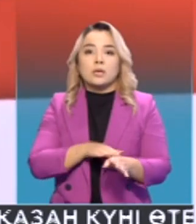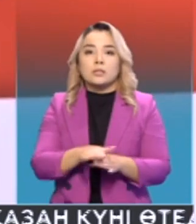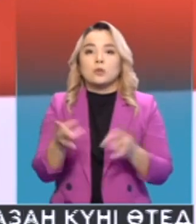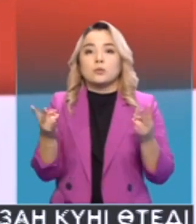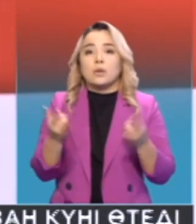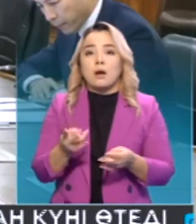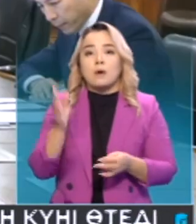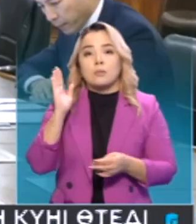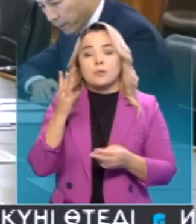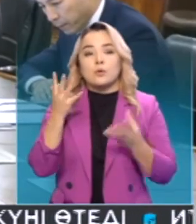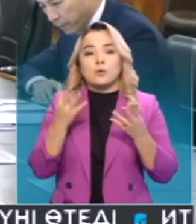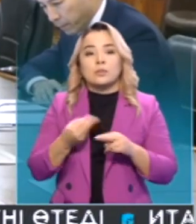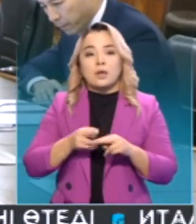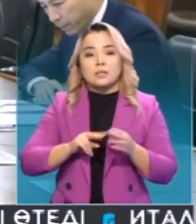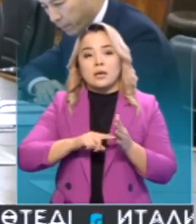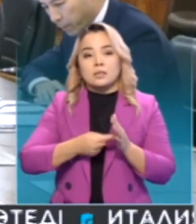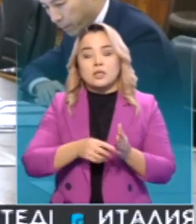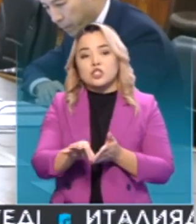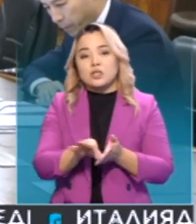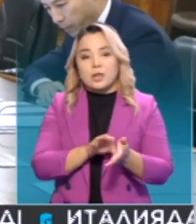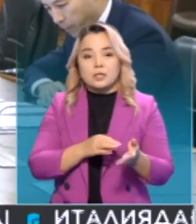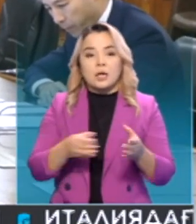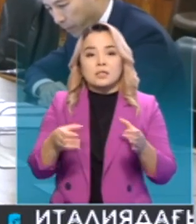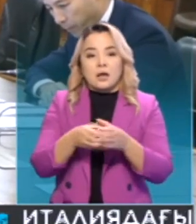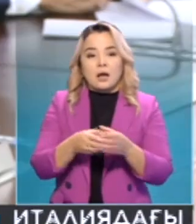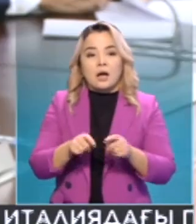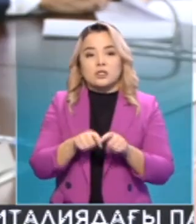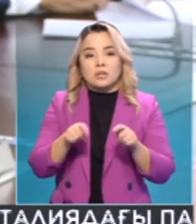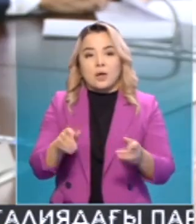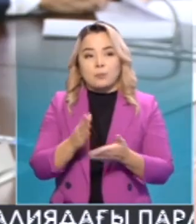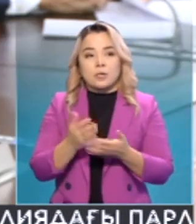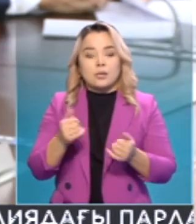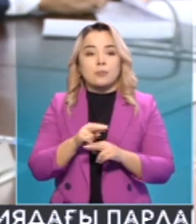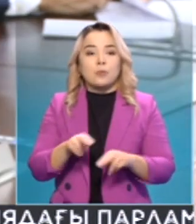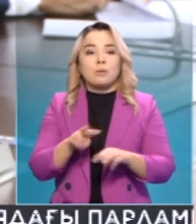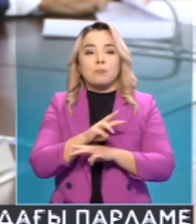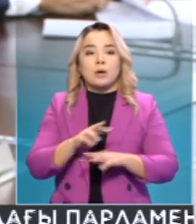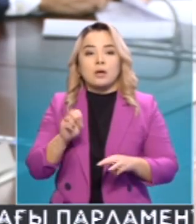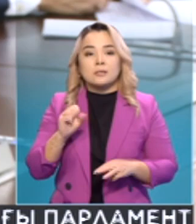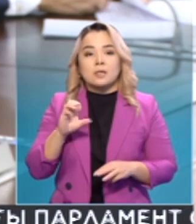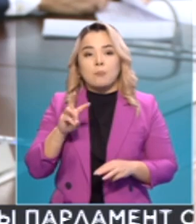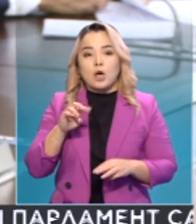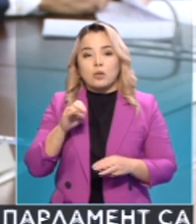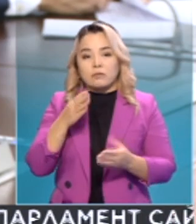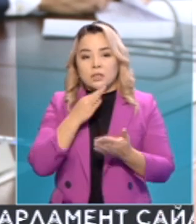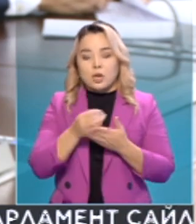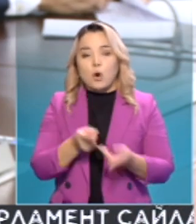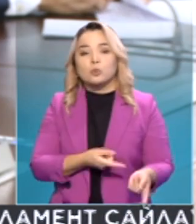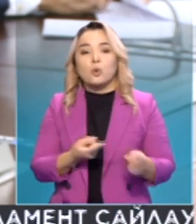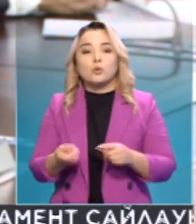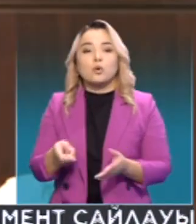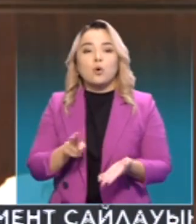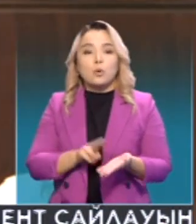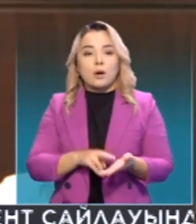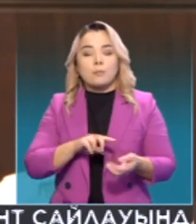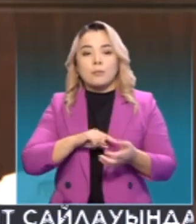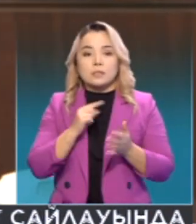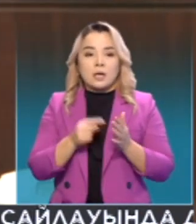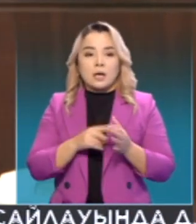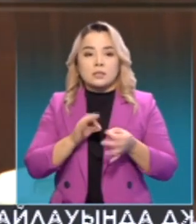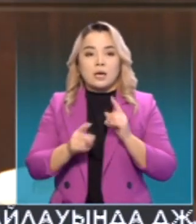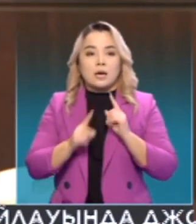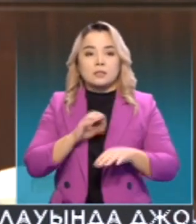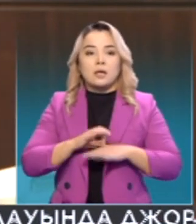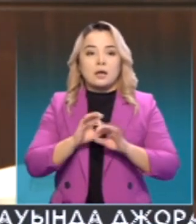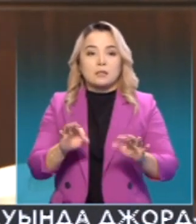керек. Алдағы күндері бұл мақсатта жедел желілер ашылады. Бұл жайында премьер-министр Әлихан Смайылов көші-қон мәселелері жөнінде өткізген